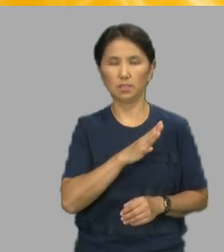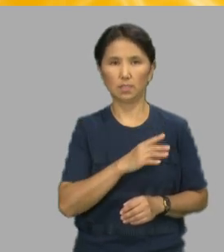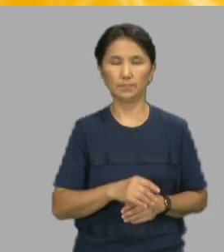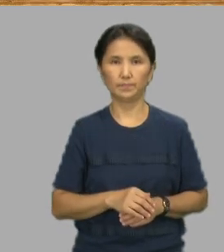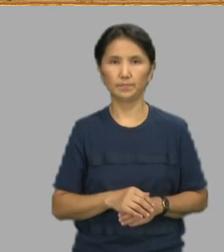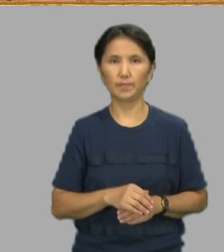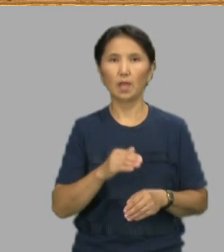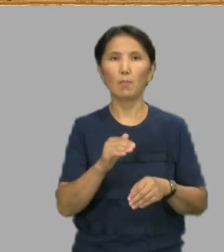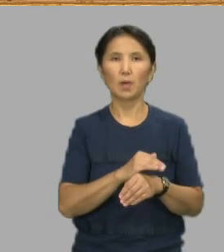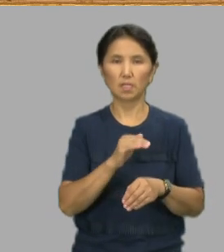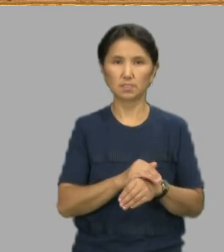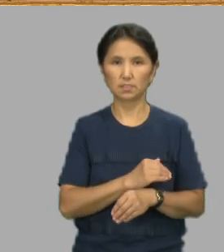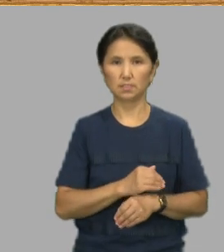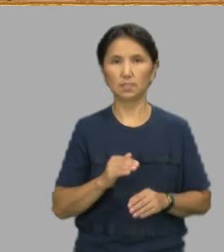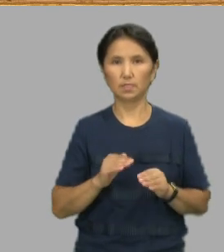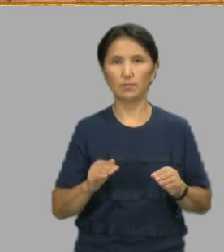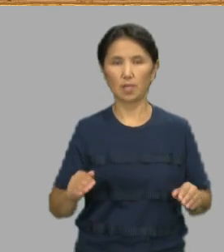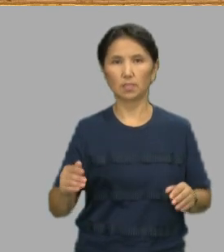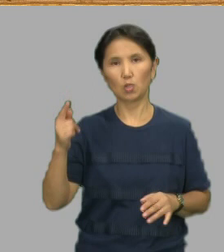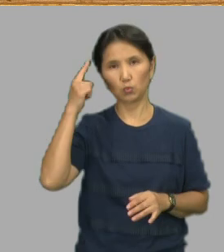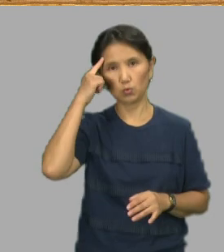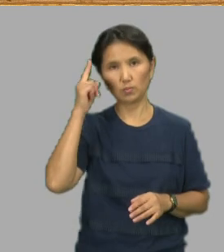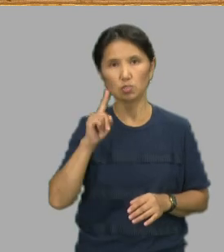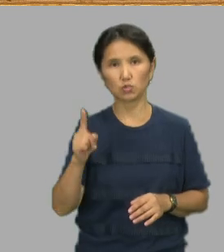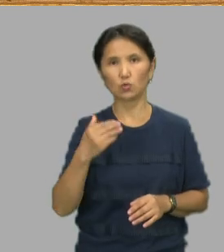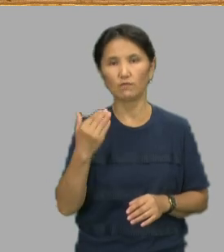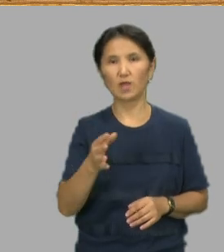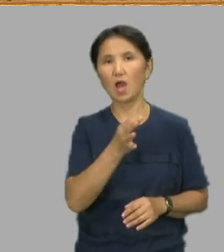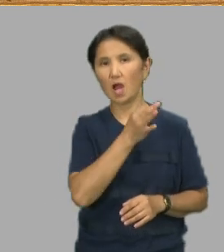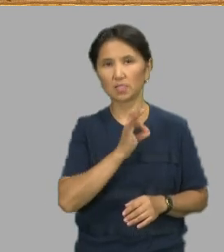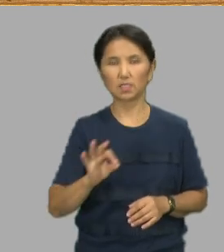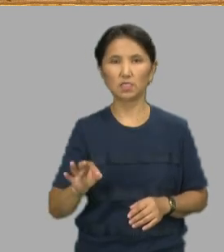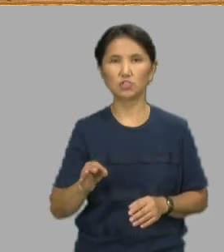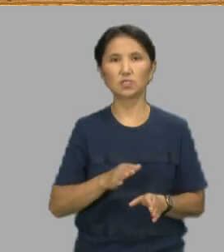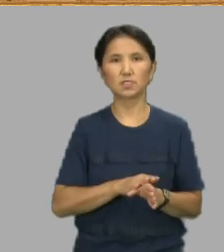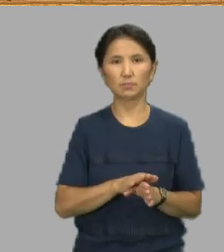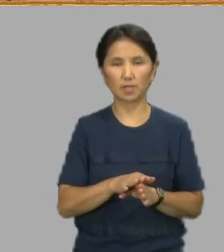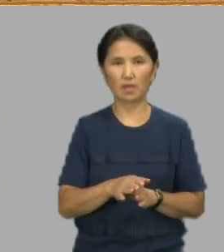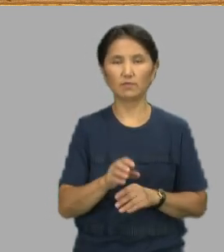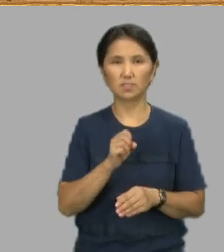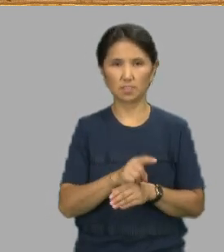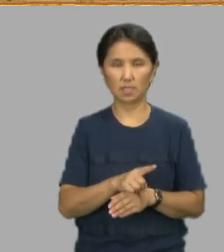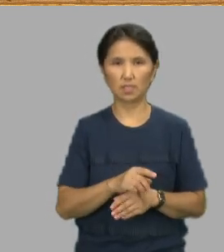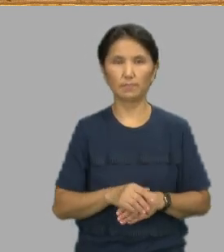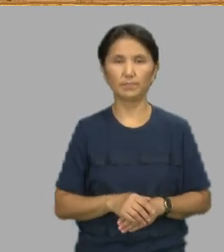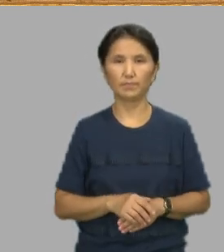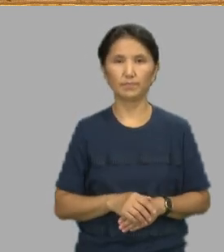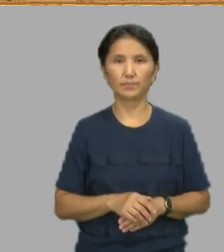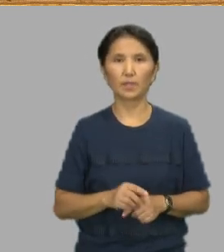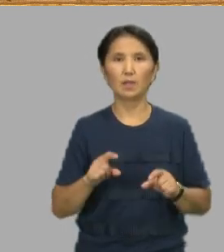было? Молодцы, ребята! Думаю, что вы отлично справились с